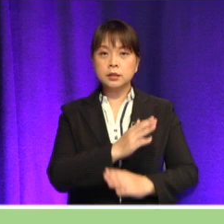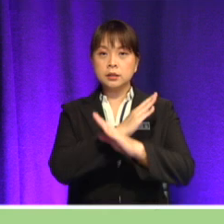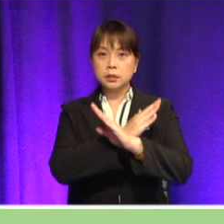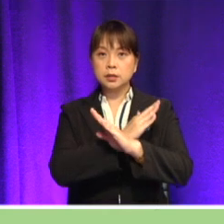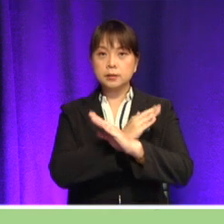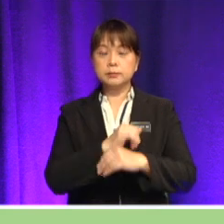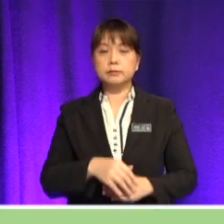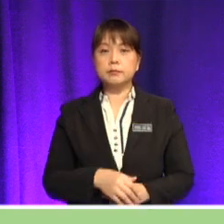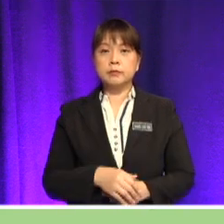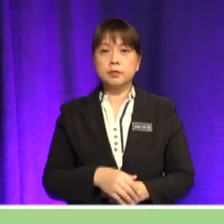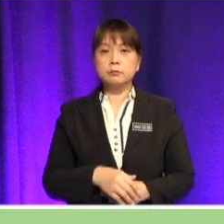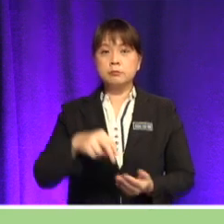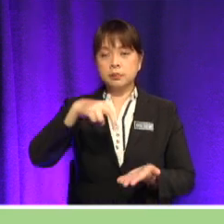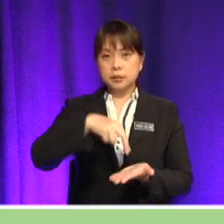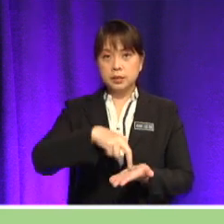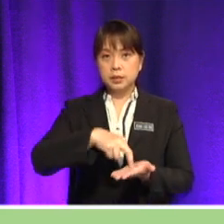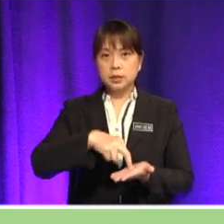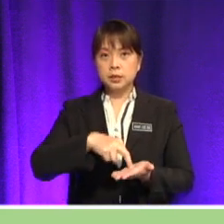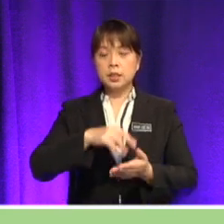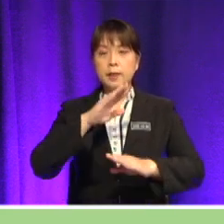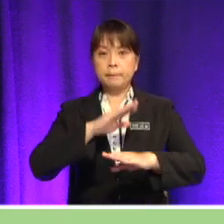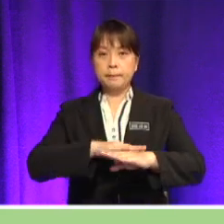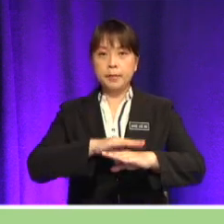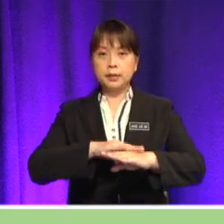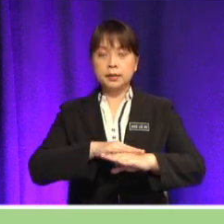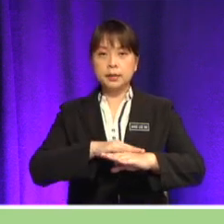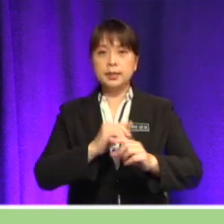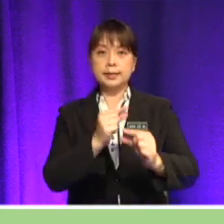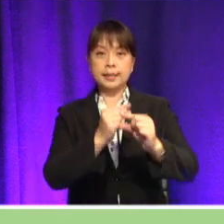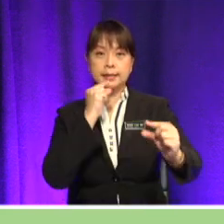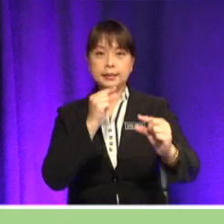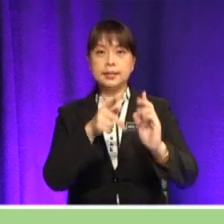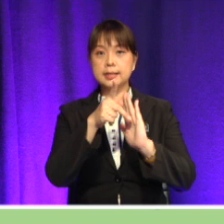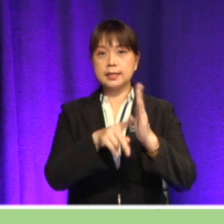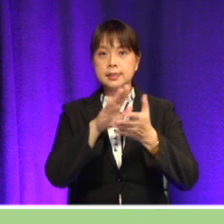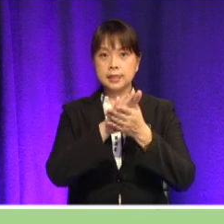garisan keselamatan ketika kereta api sedang bergerak